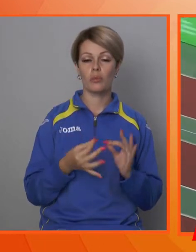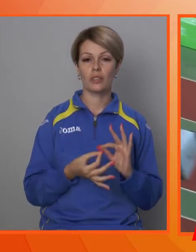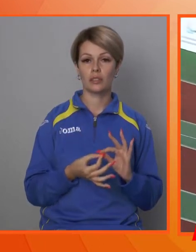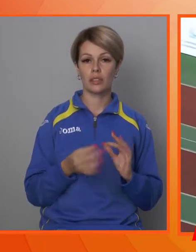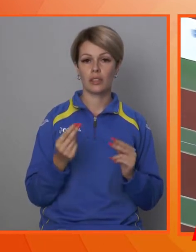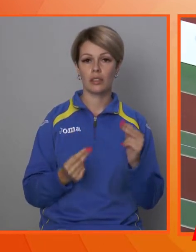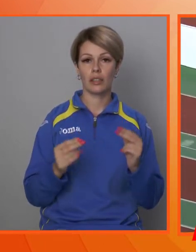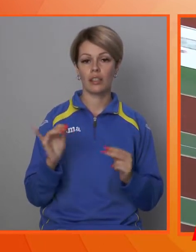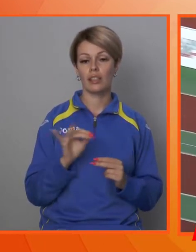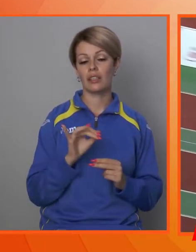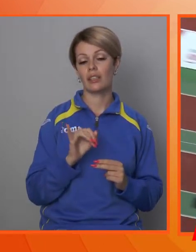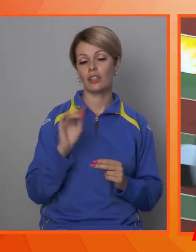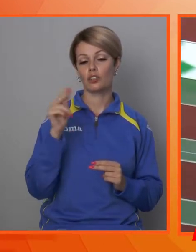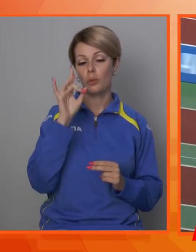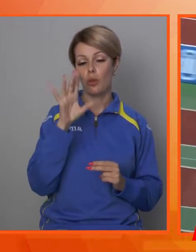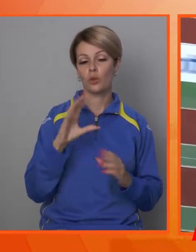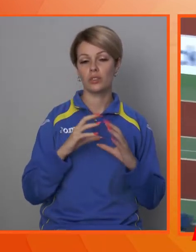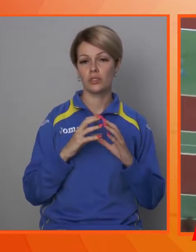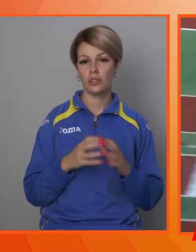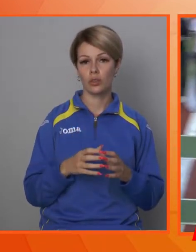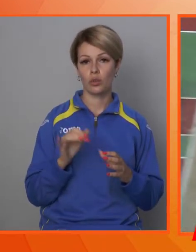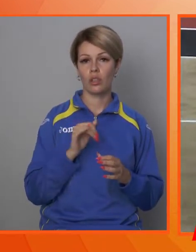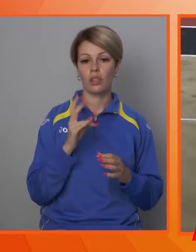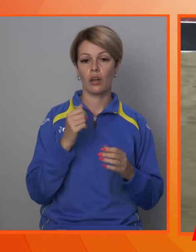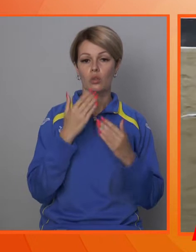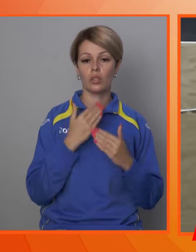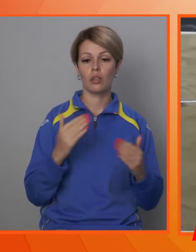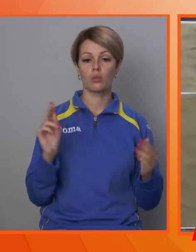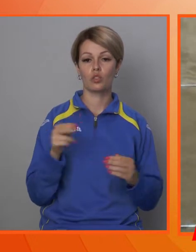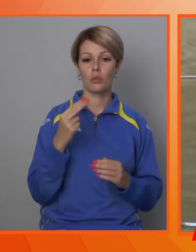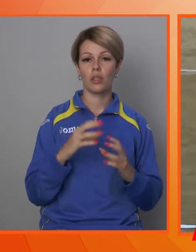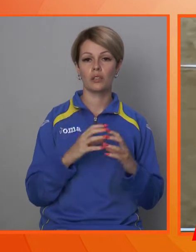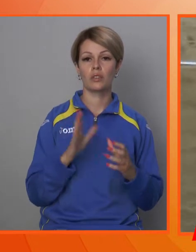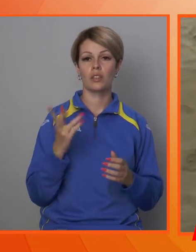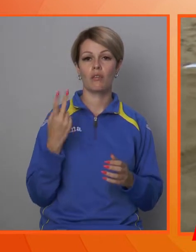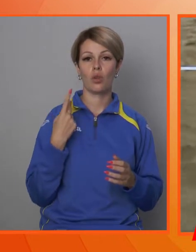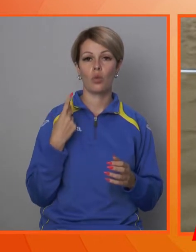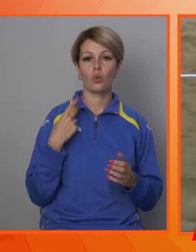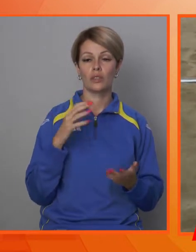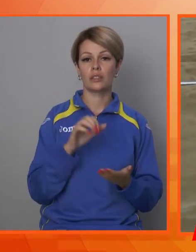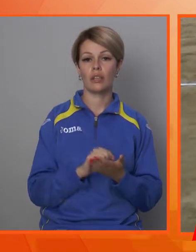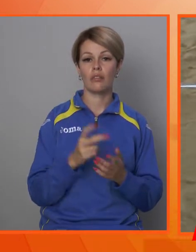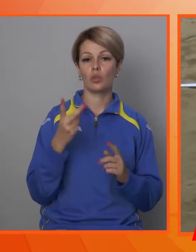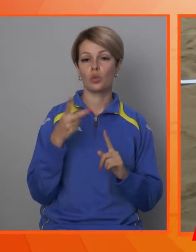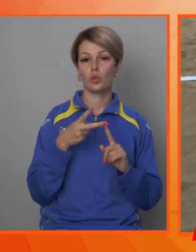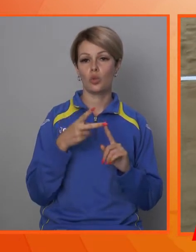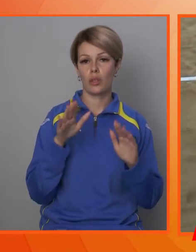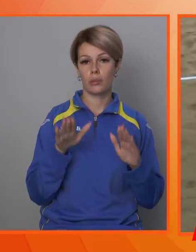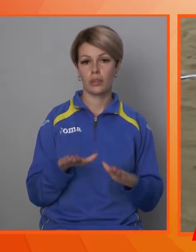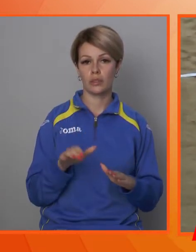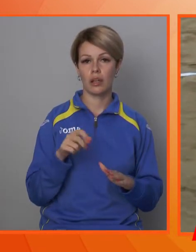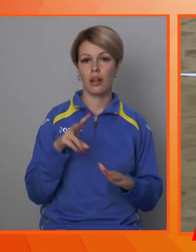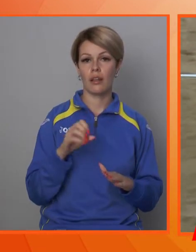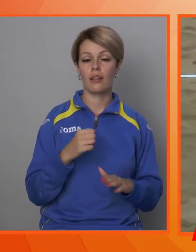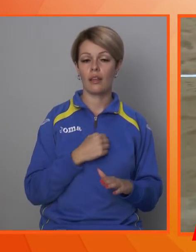паралімпійським ігор, і чемпіоном світу. І на останньому чемпіонаті світу в Лондоні зайняв друге місце.